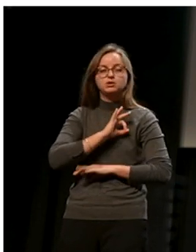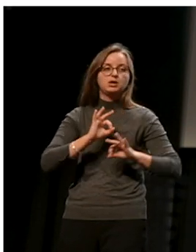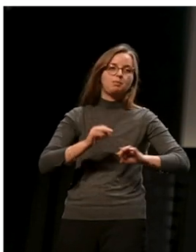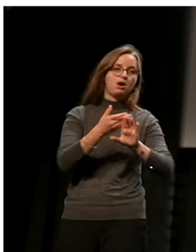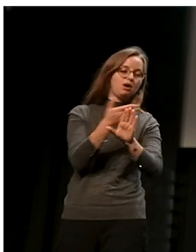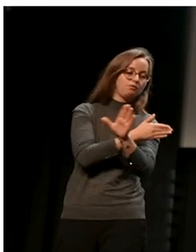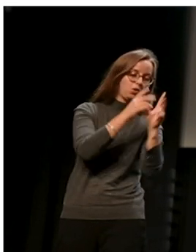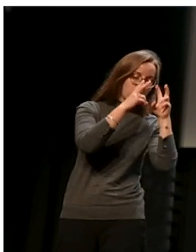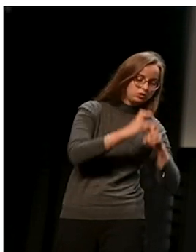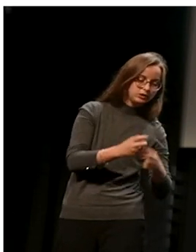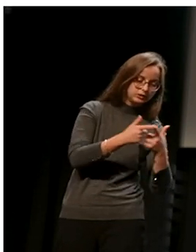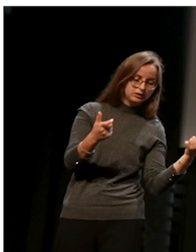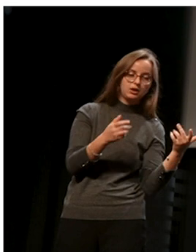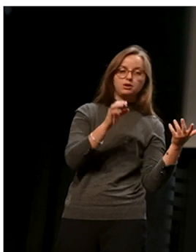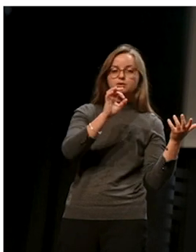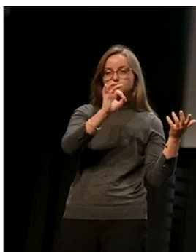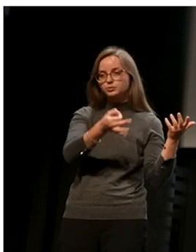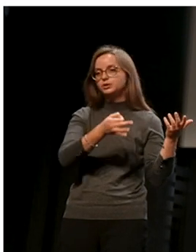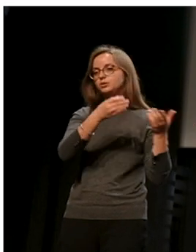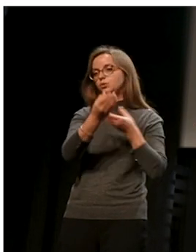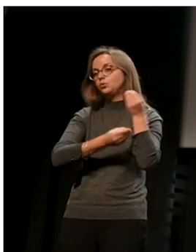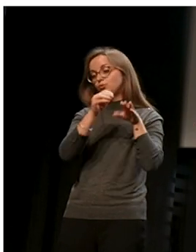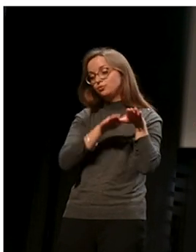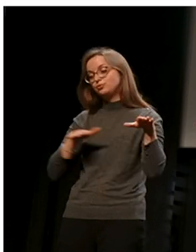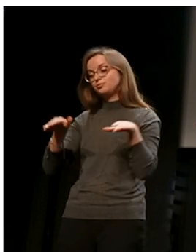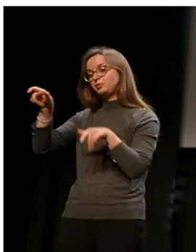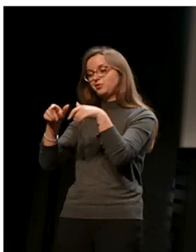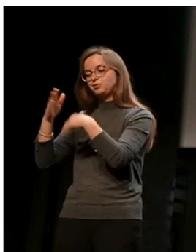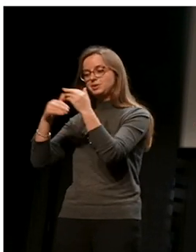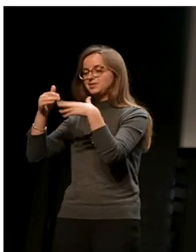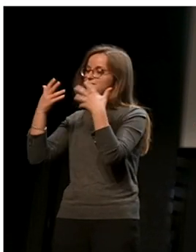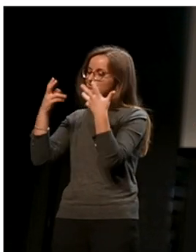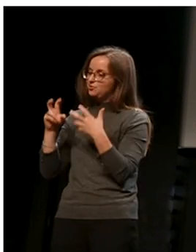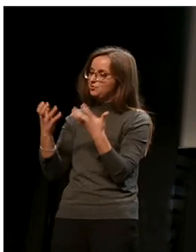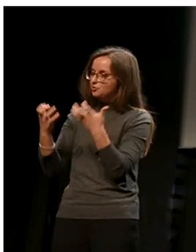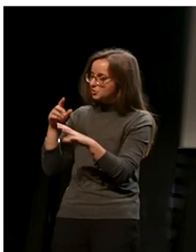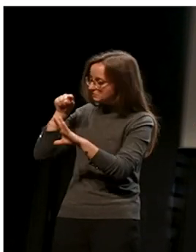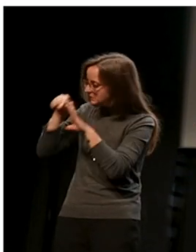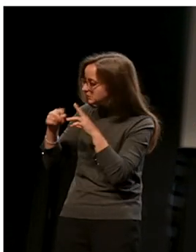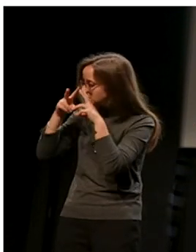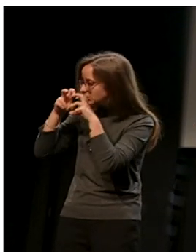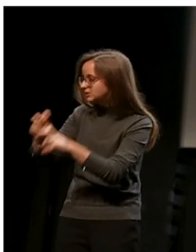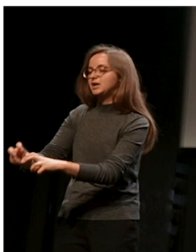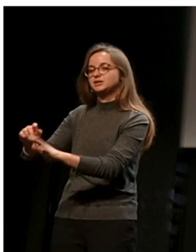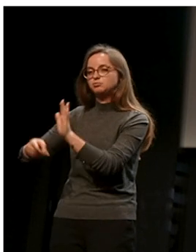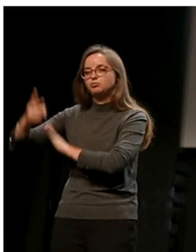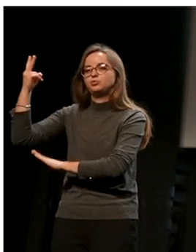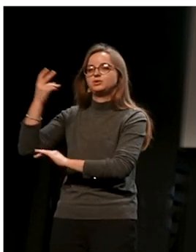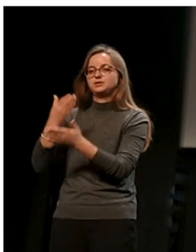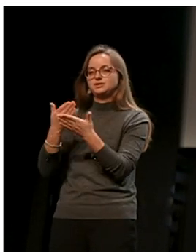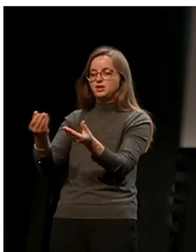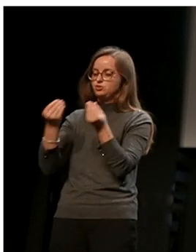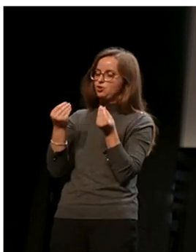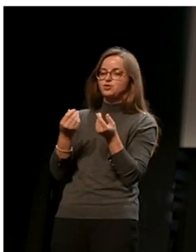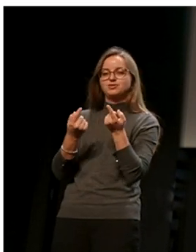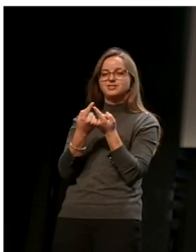des OK games de l'illustration, qui seront acceptables. Et il y aura des trucs qui iront plus loin. Et ça fera toute la différence, je pense. Mais on fusionne déjà.